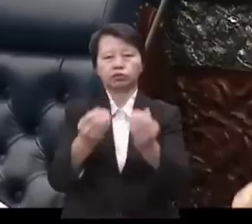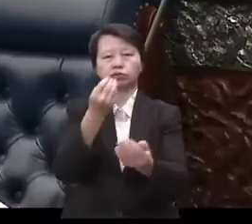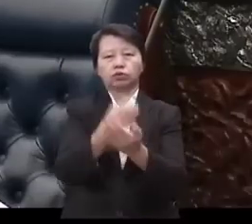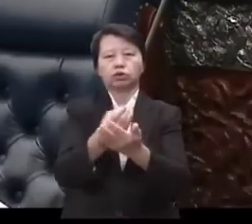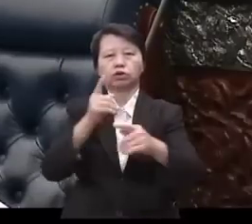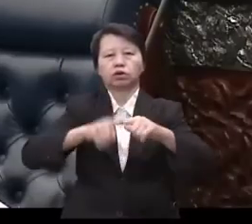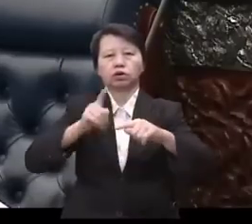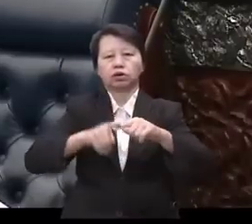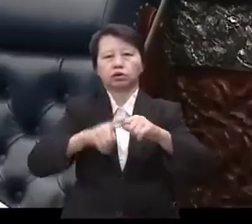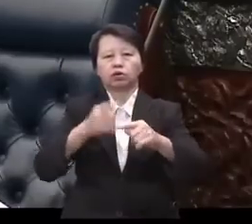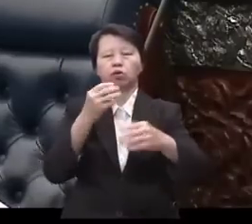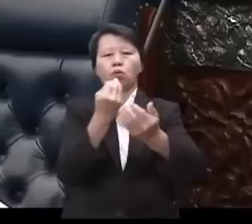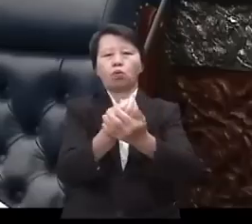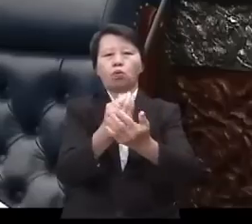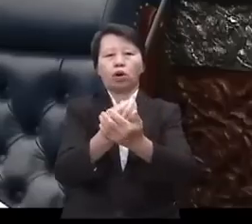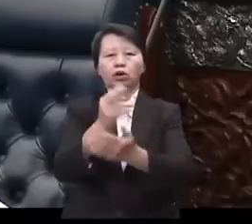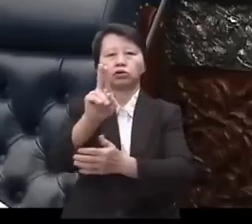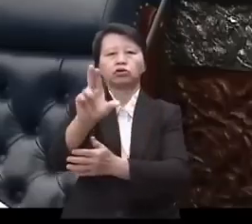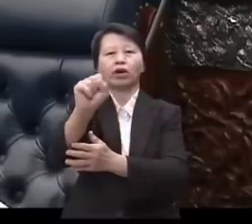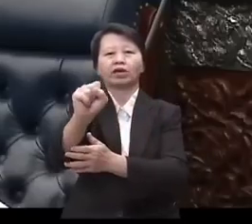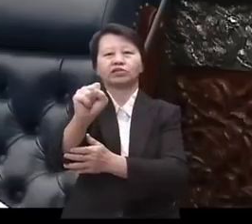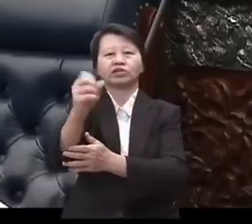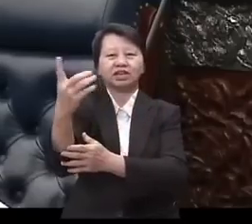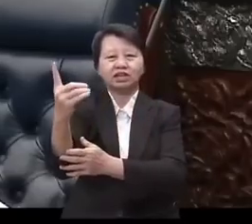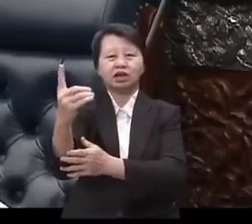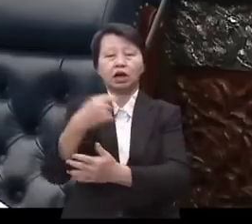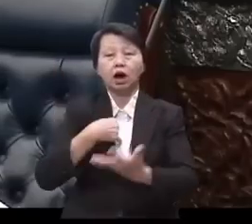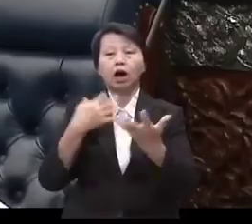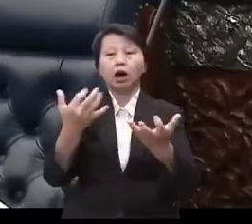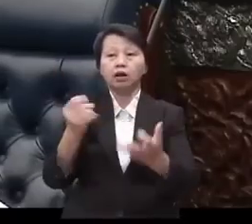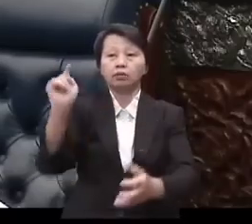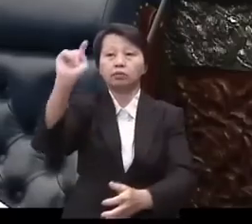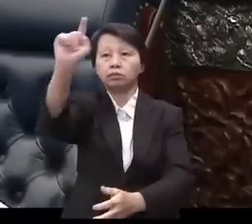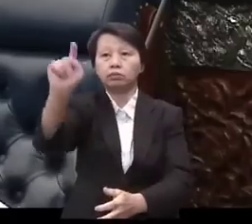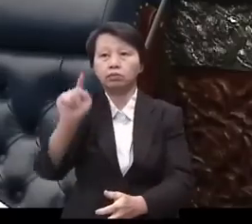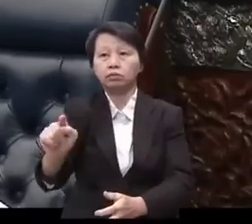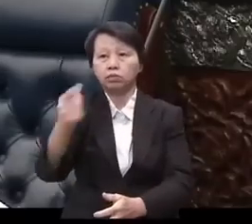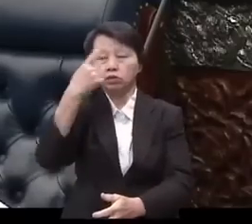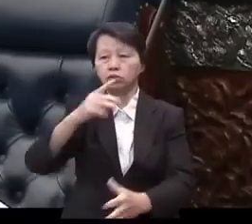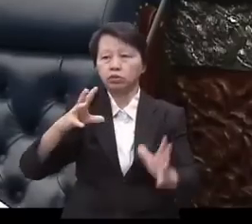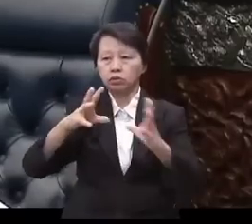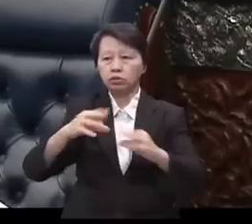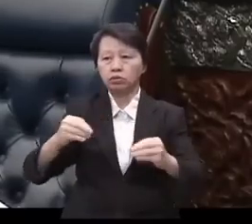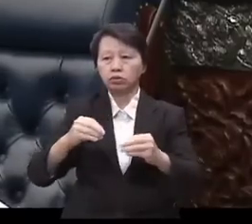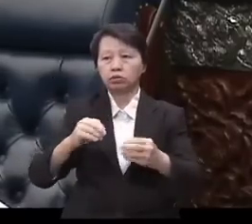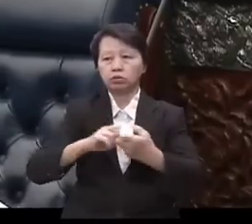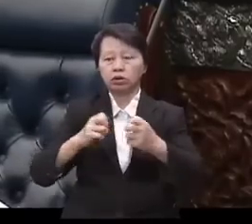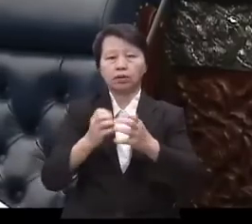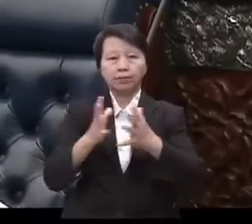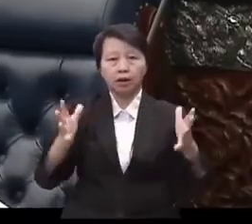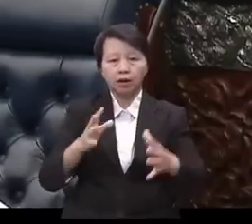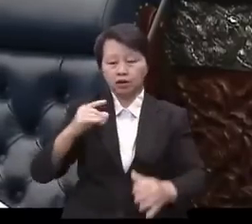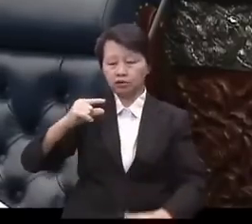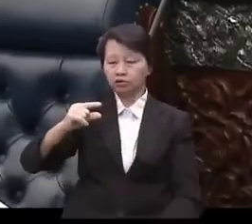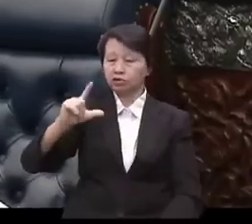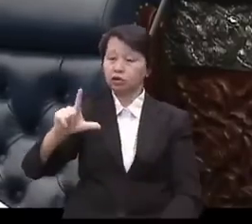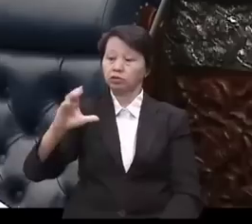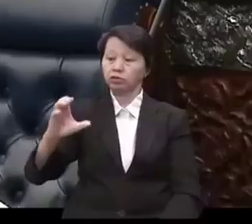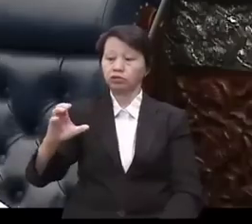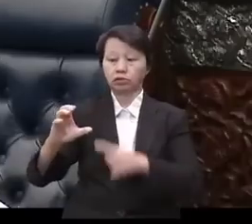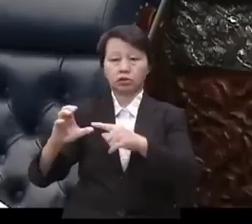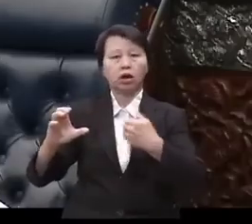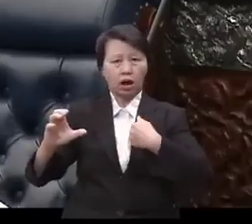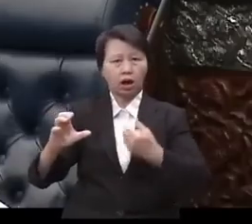wang US. Jadi saya nak bertanya kepada Yang Amat Berhormat, untuk syarikat besar macam GLC, mereka ada